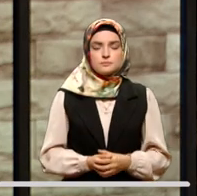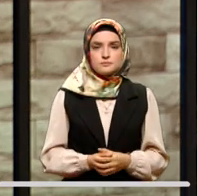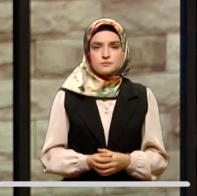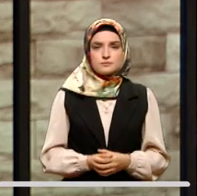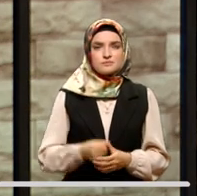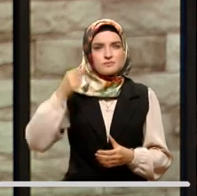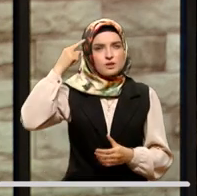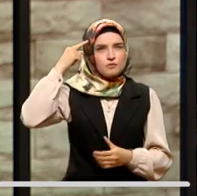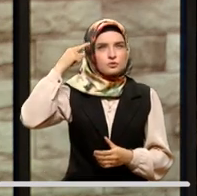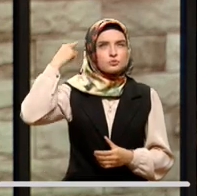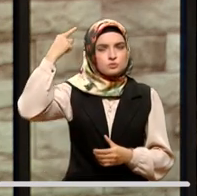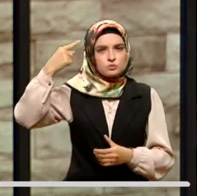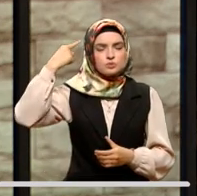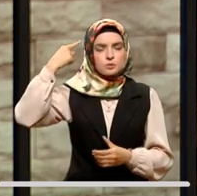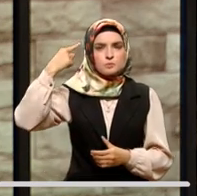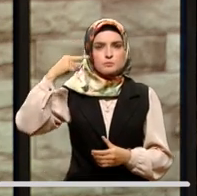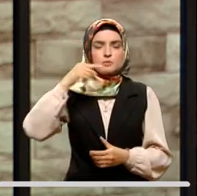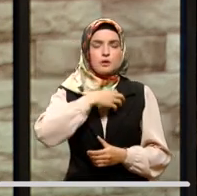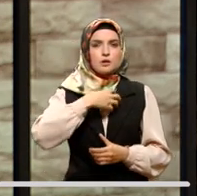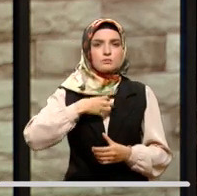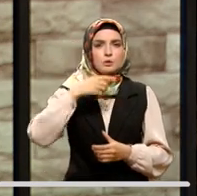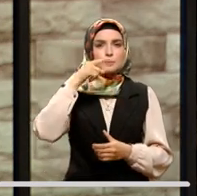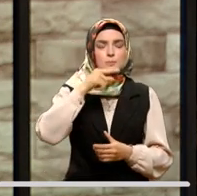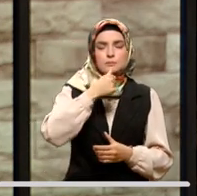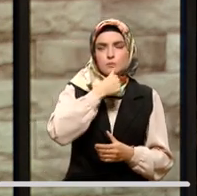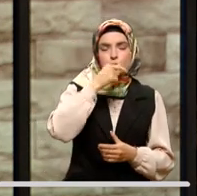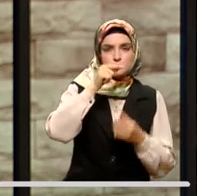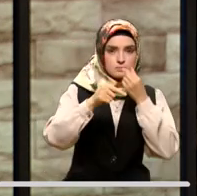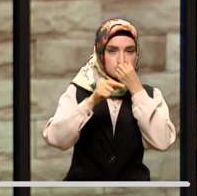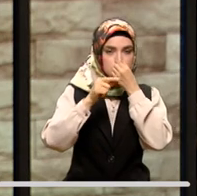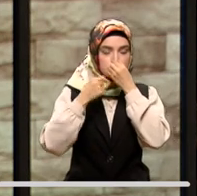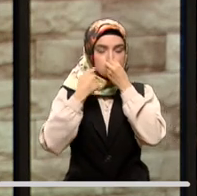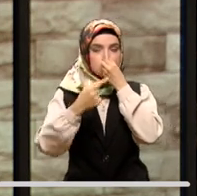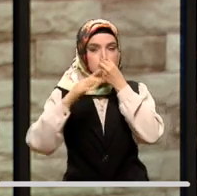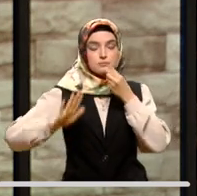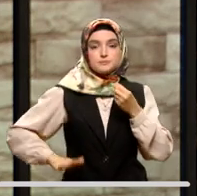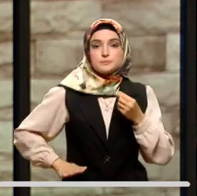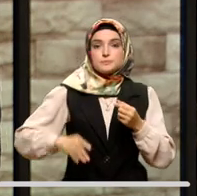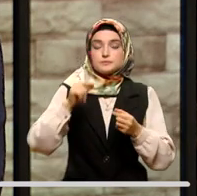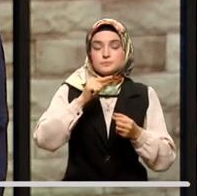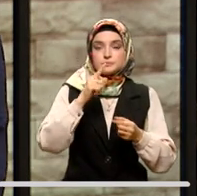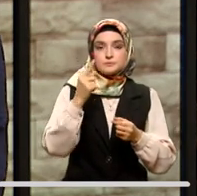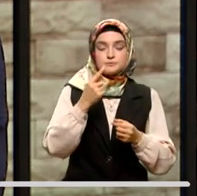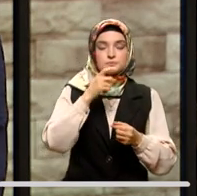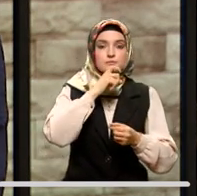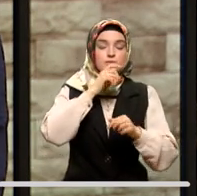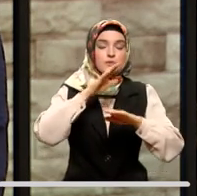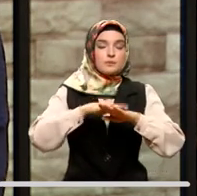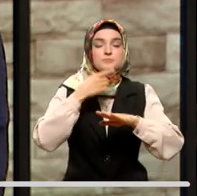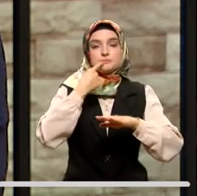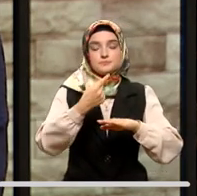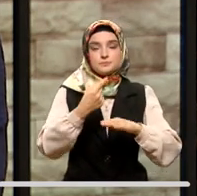kafasında canlandırdığı yerde anne babam böyle, ne hocam böyle, ne şöyle, öyle diyorsa çocuk o zaman bir yerde yanlış yapıyoruz.